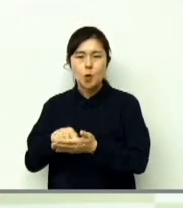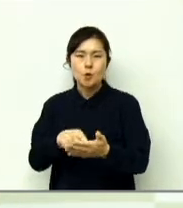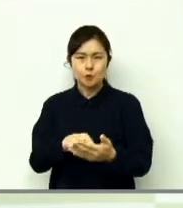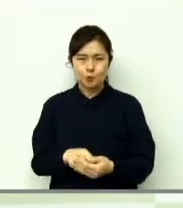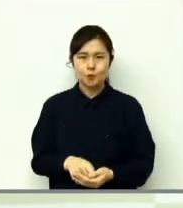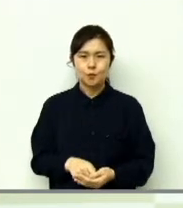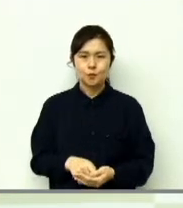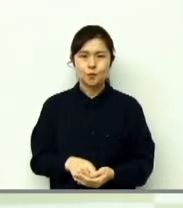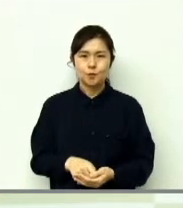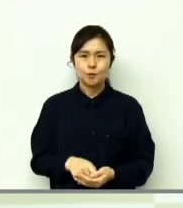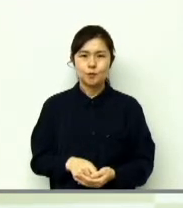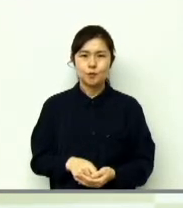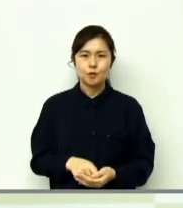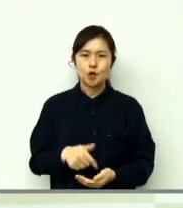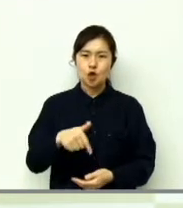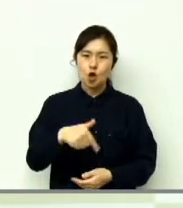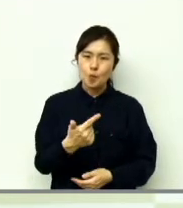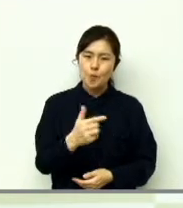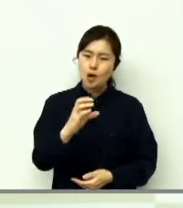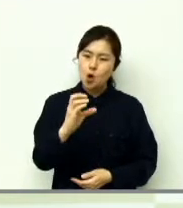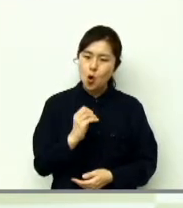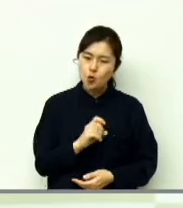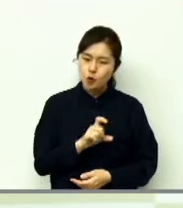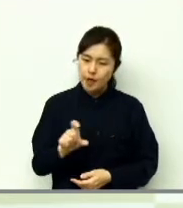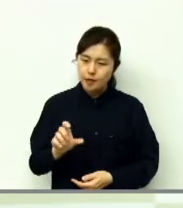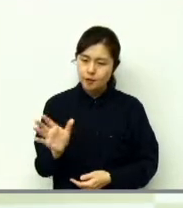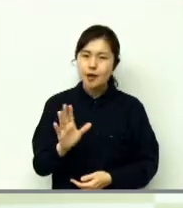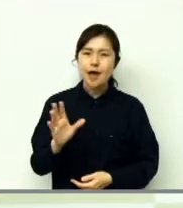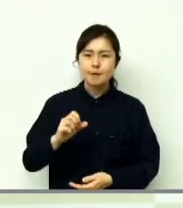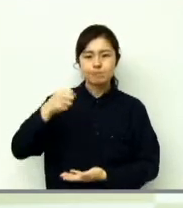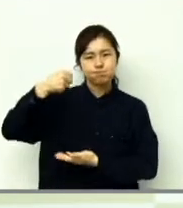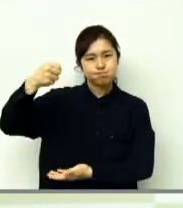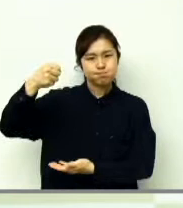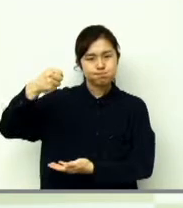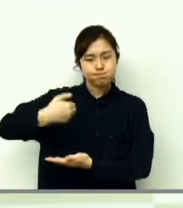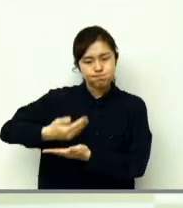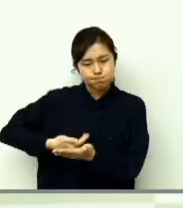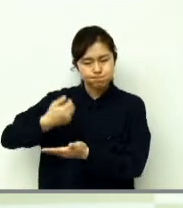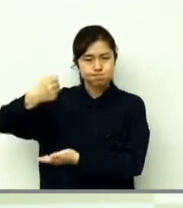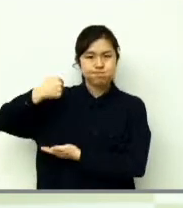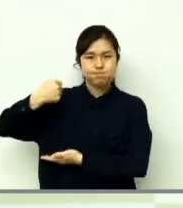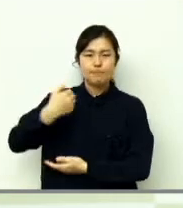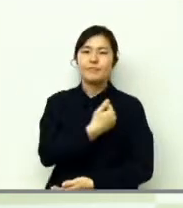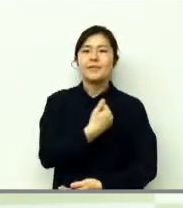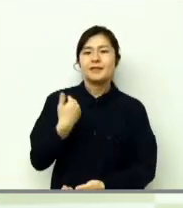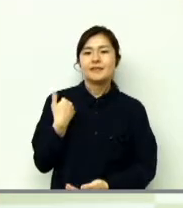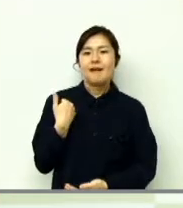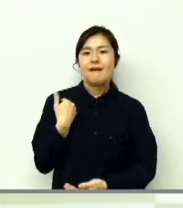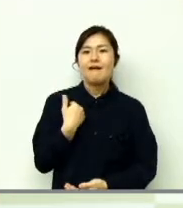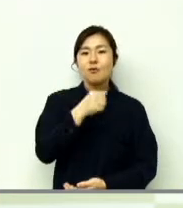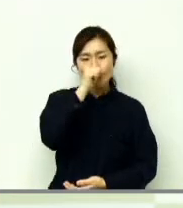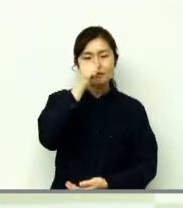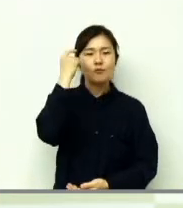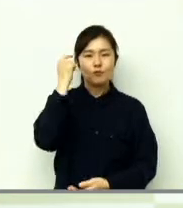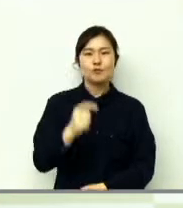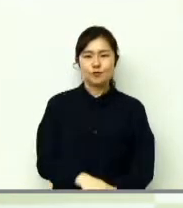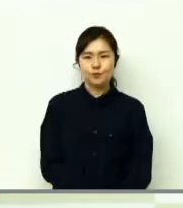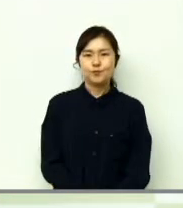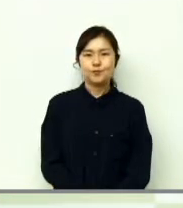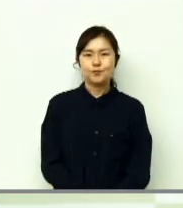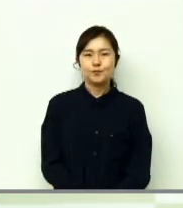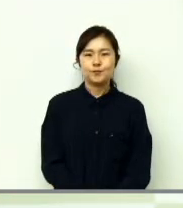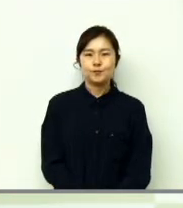13については640億円の財源を創出することができたと ということでございます。まあ、いずれにしまし